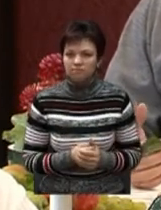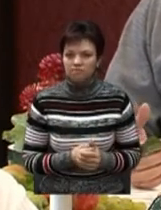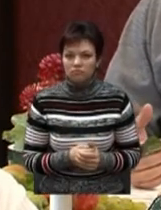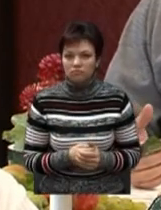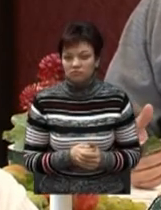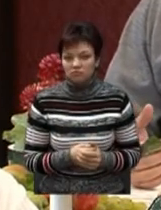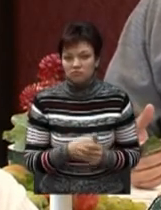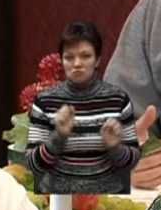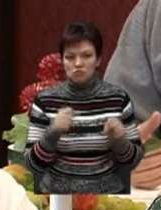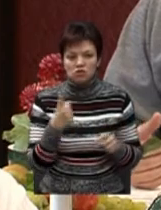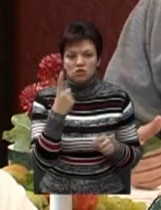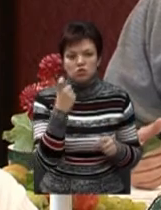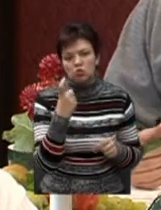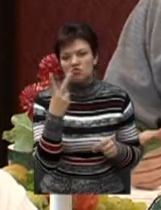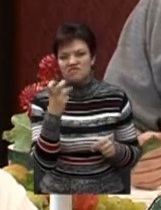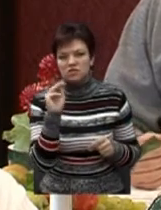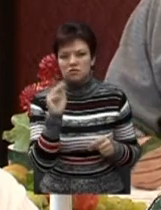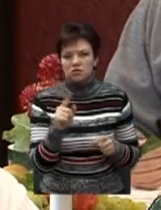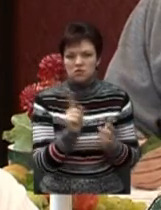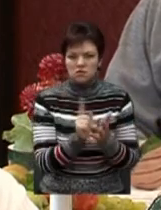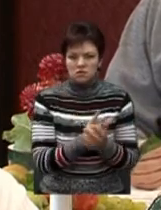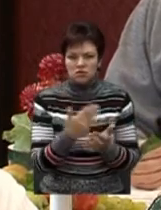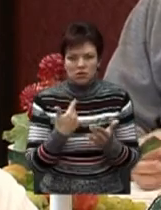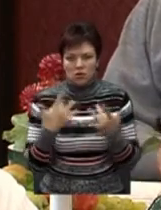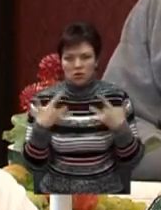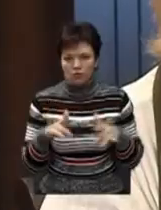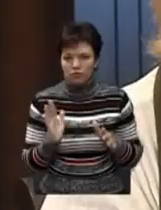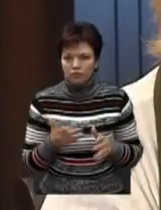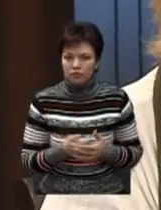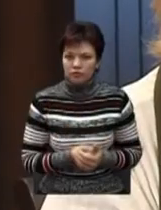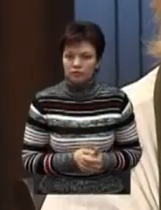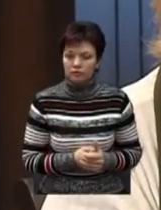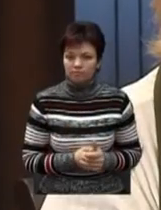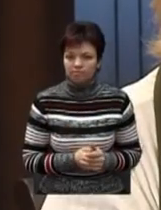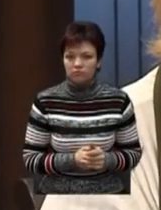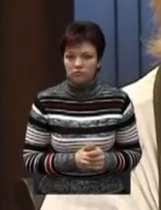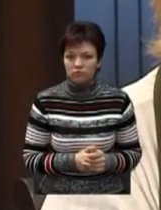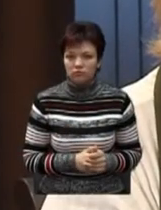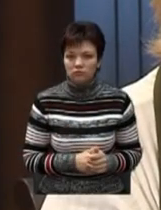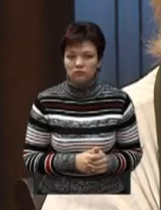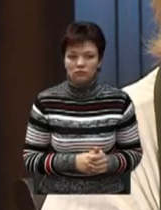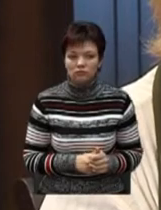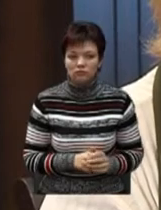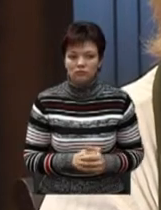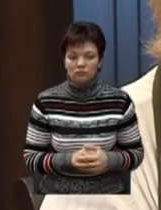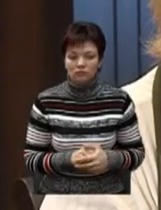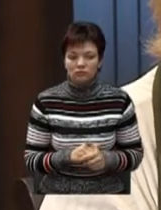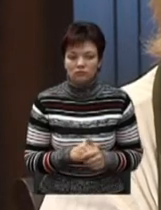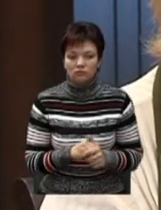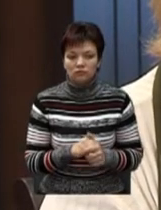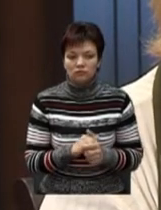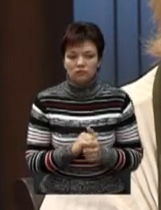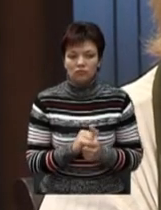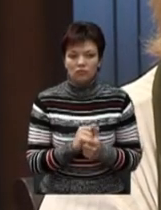сотня-другая тысяч. Потому что пенсионеры у нас в основном, ну, сразу после 60, в основном предпочитают